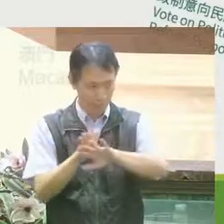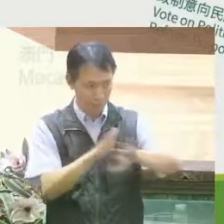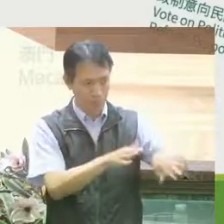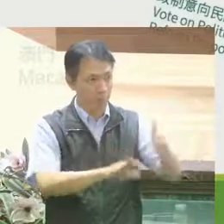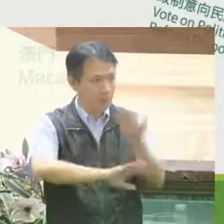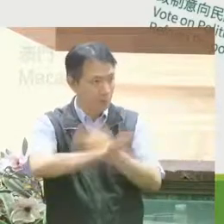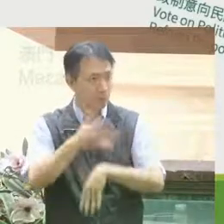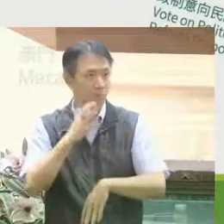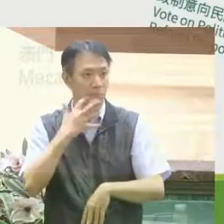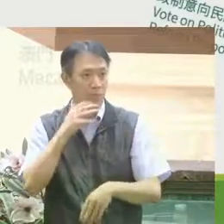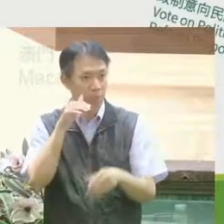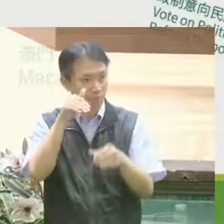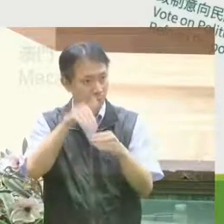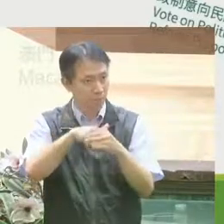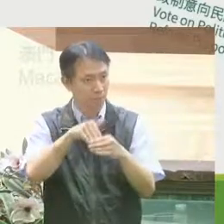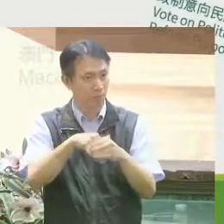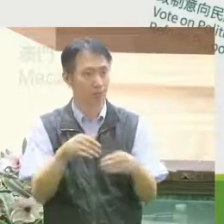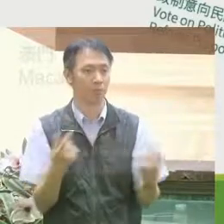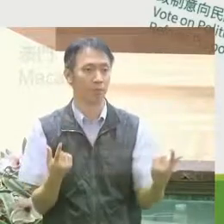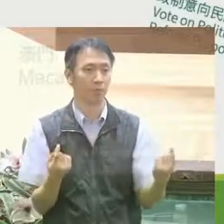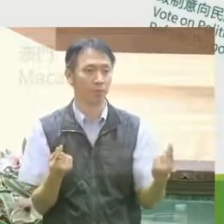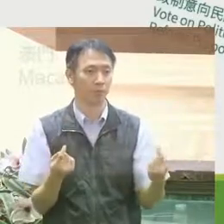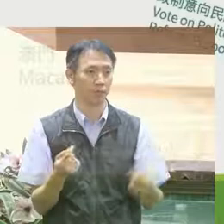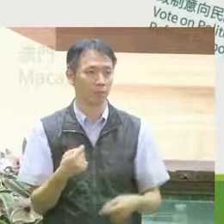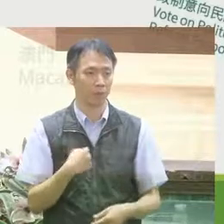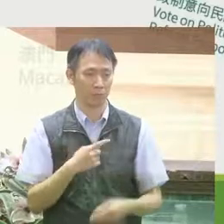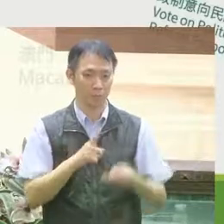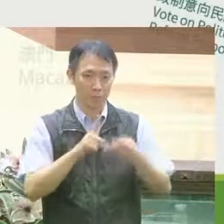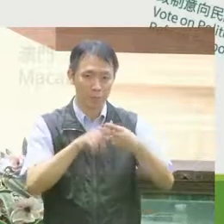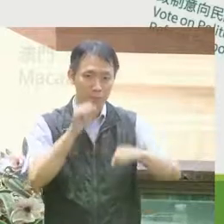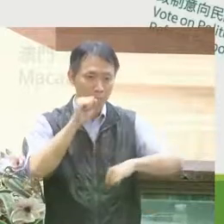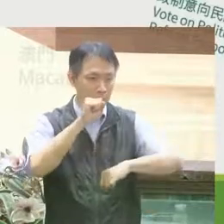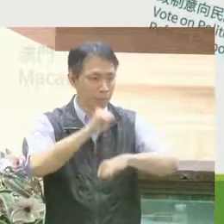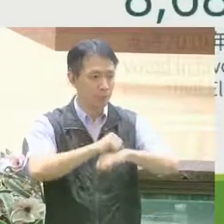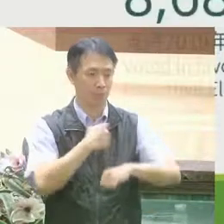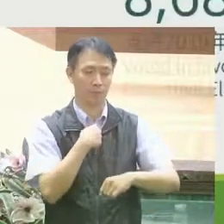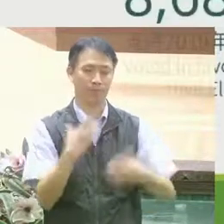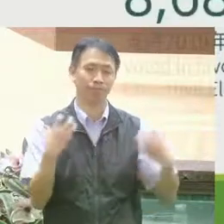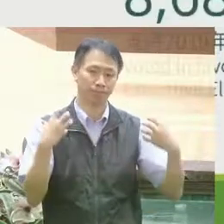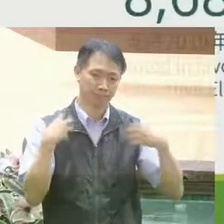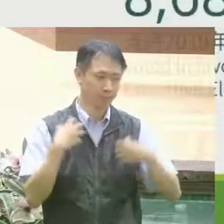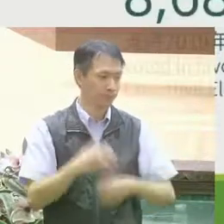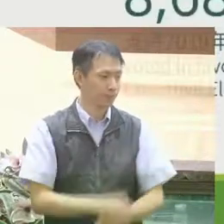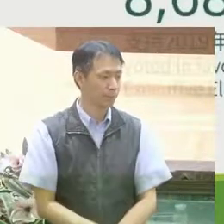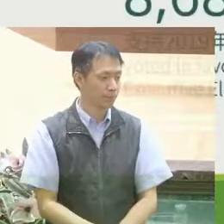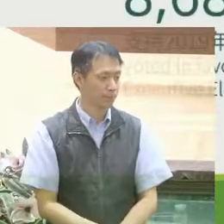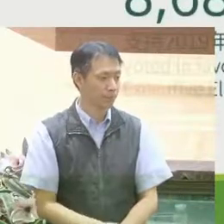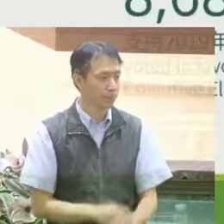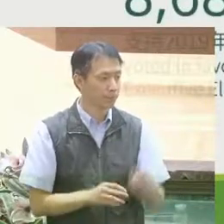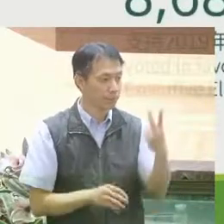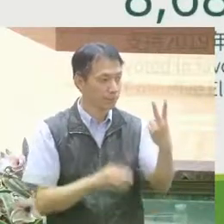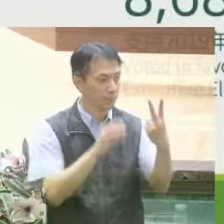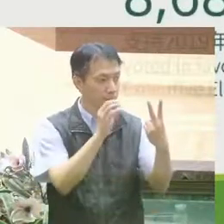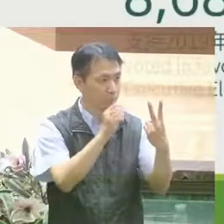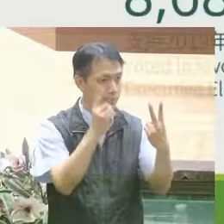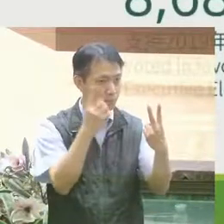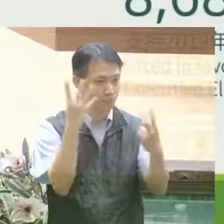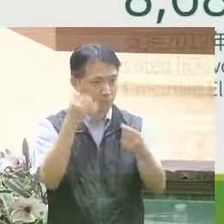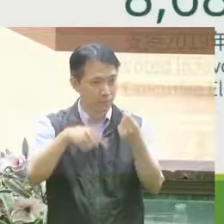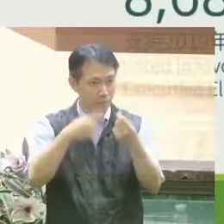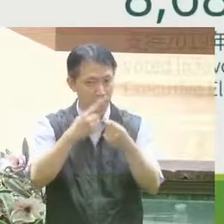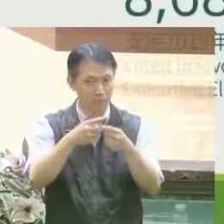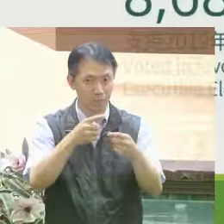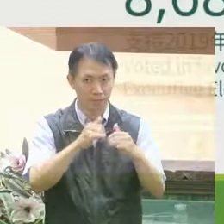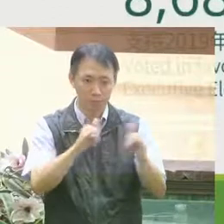投票，我同时也是当时主办单位的负责人。在2014年的澳门民间公